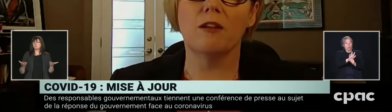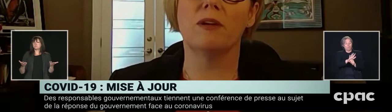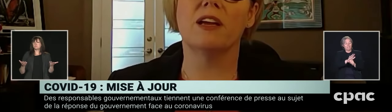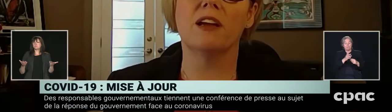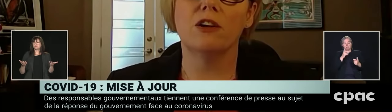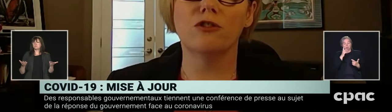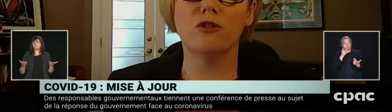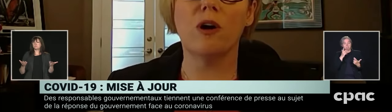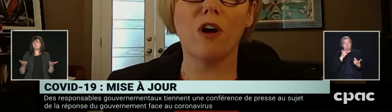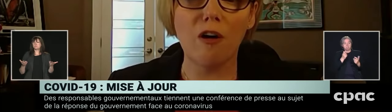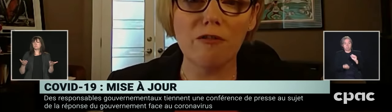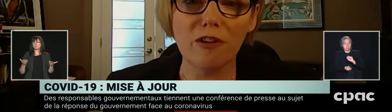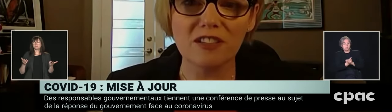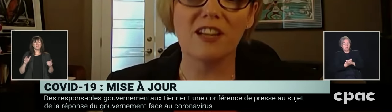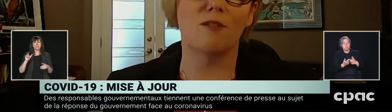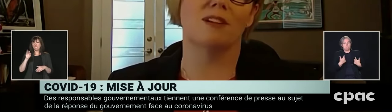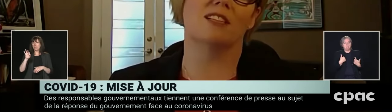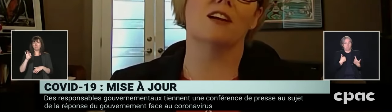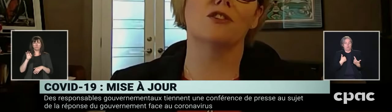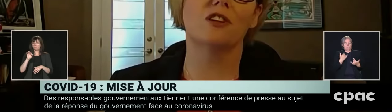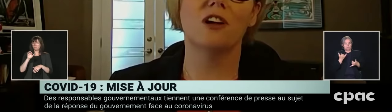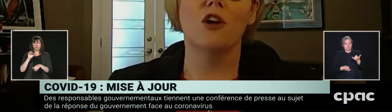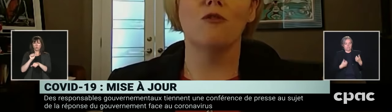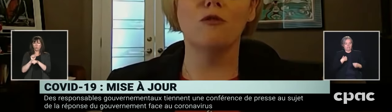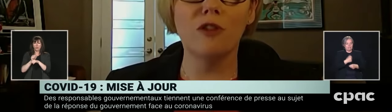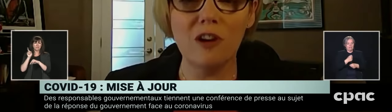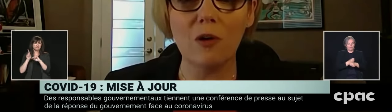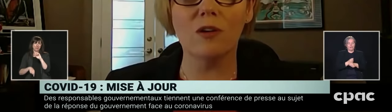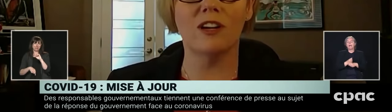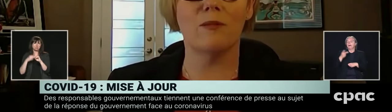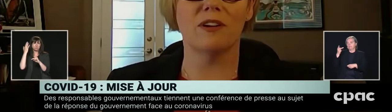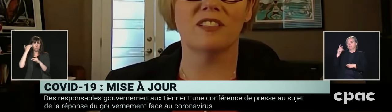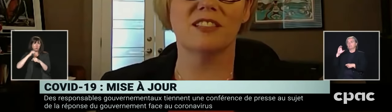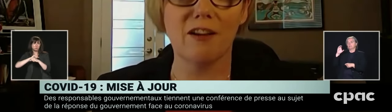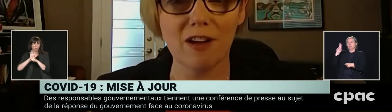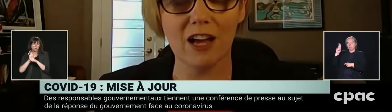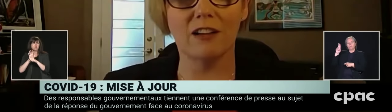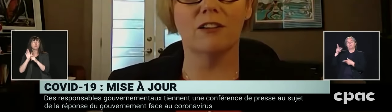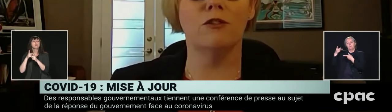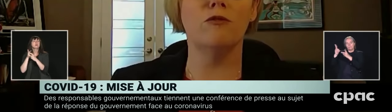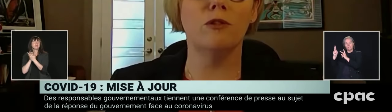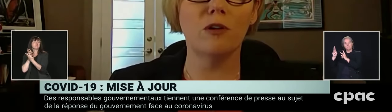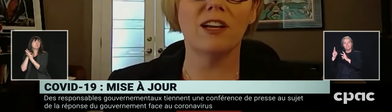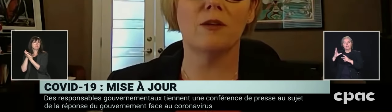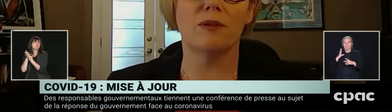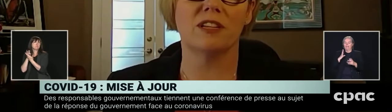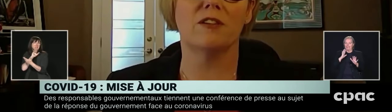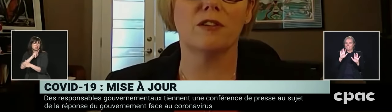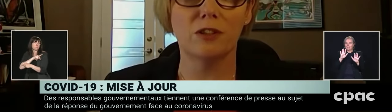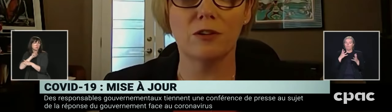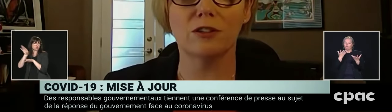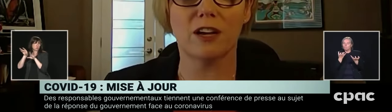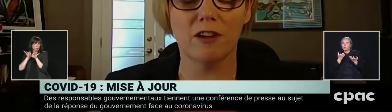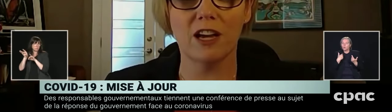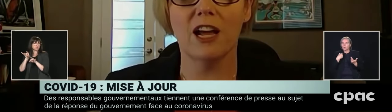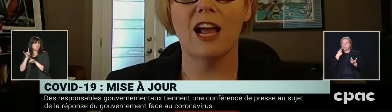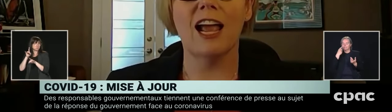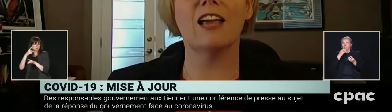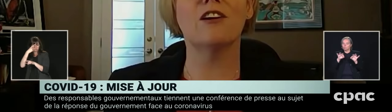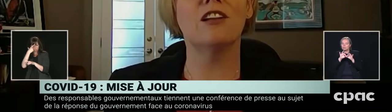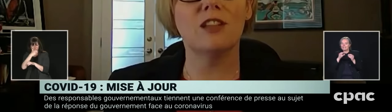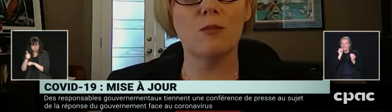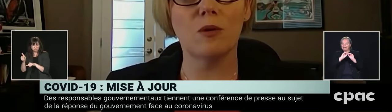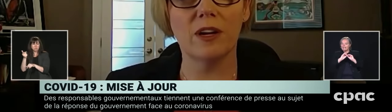personnel, mais je dois renforcer le message que nous voulons que les personnes travaillent, nous voulons que les personnes retournent au travail,